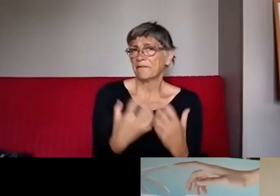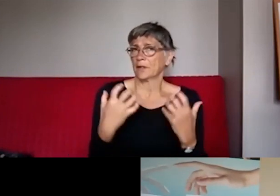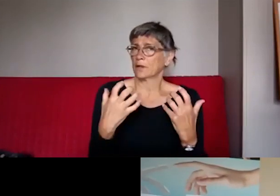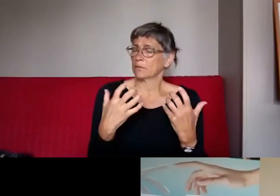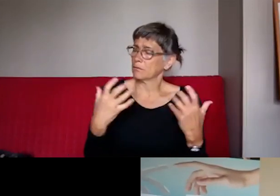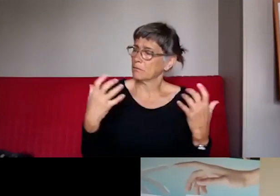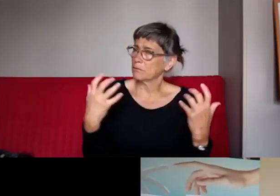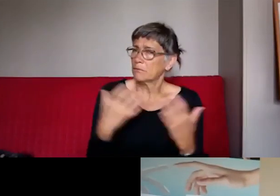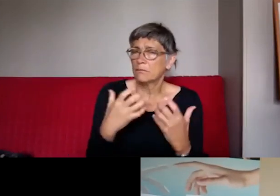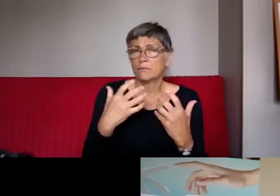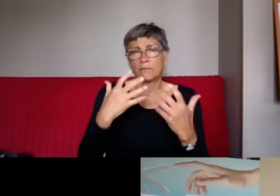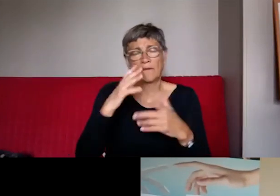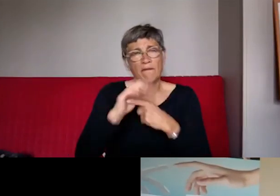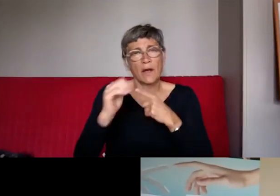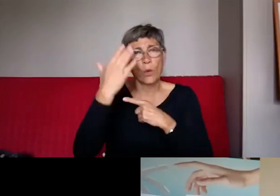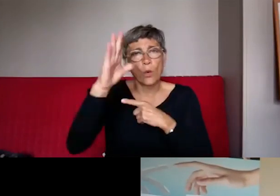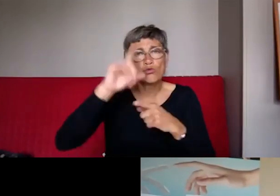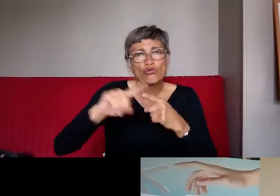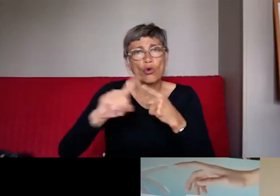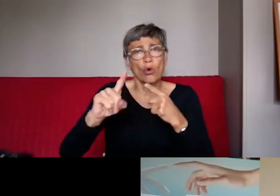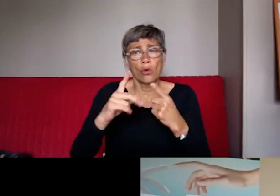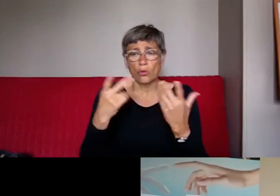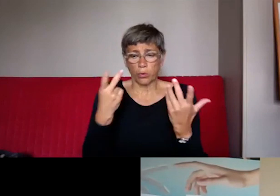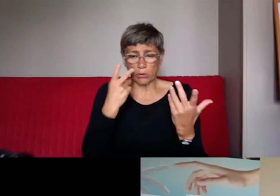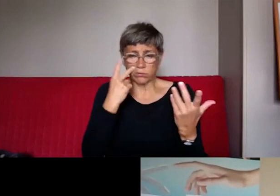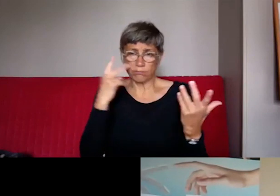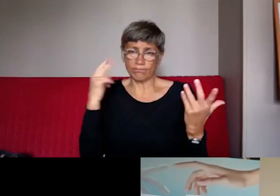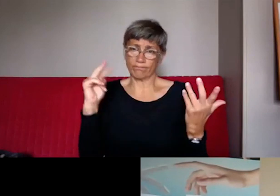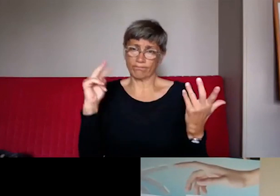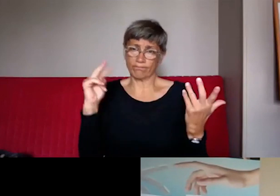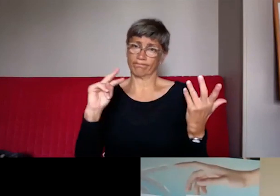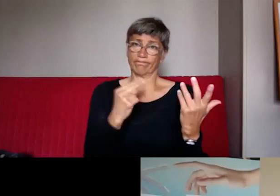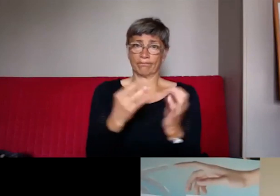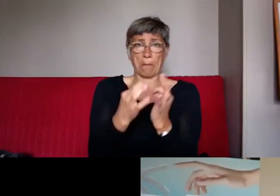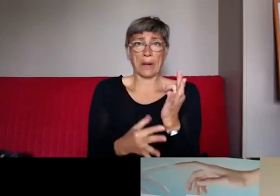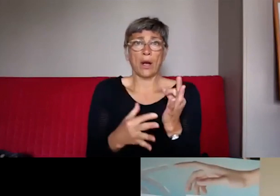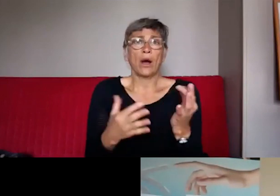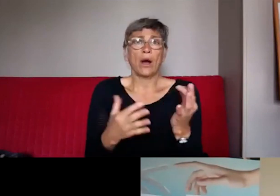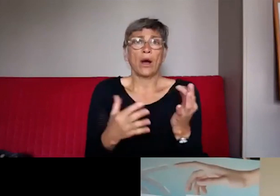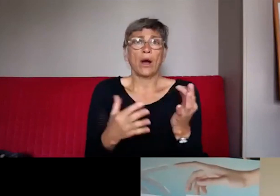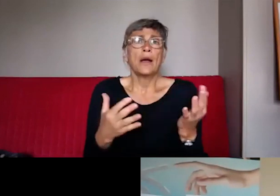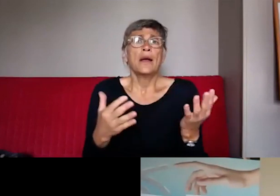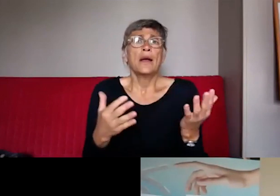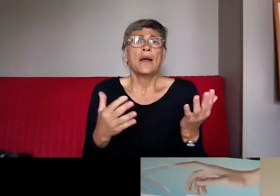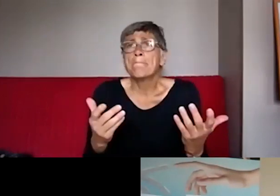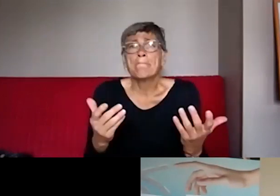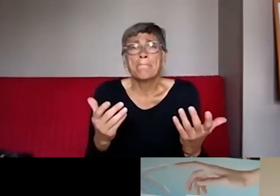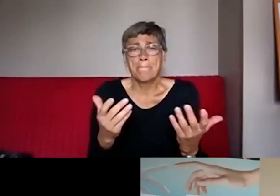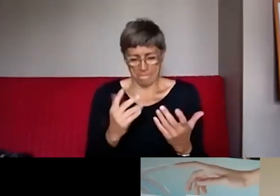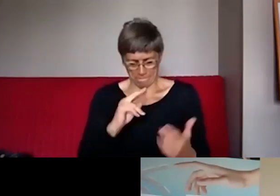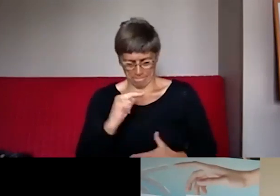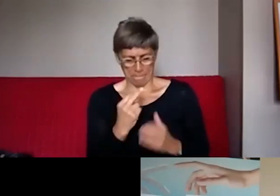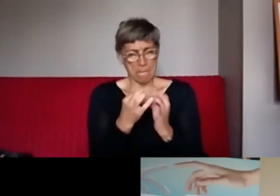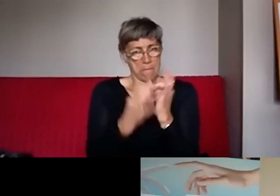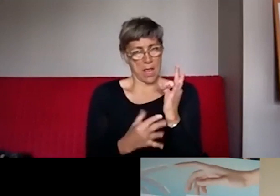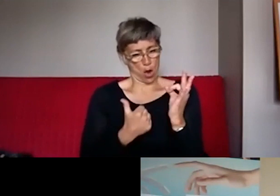faire autre chose, de voir où elle en est, même si elle ne fait pas vraiment autre chose, mais faire un point sur elle-même, sur ses compétences, sur ce